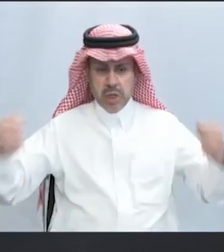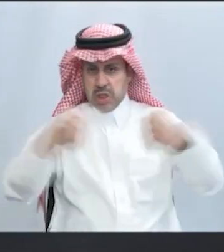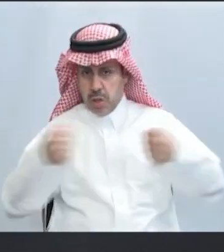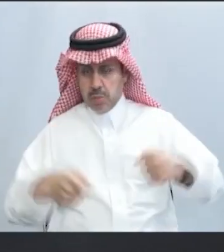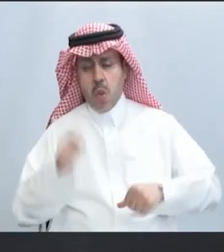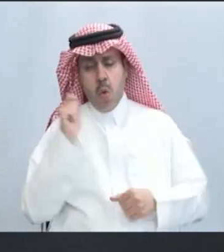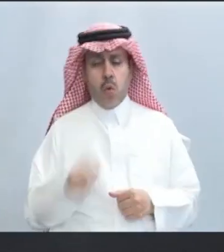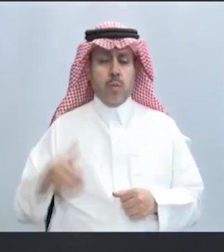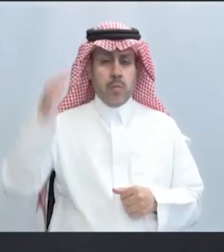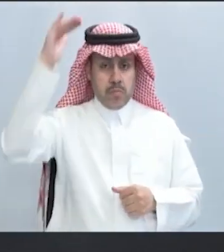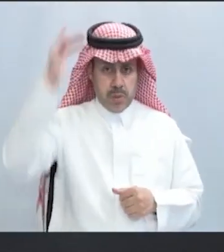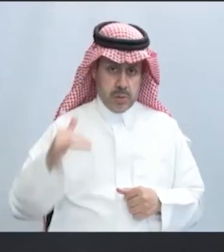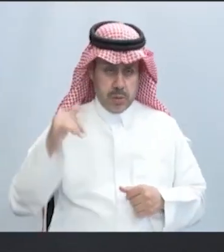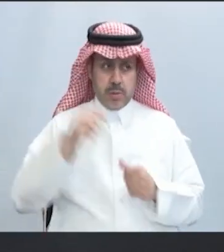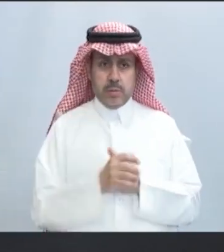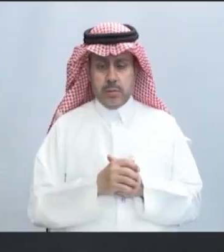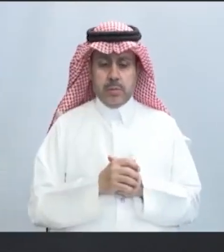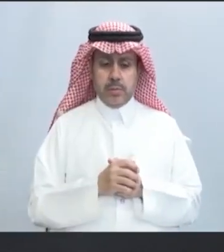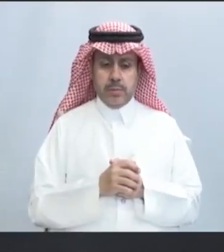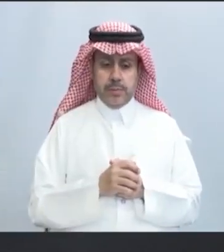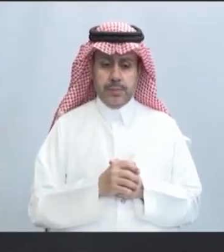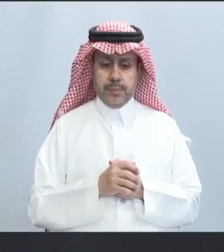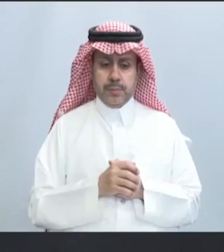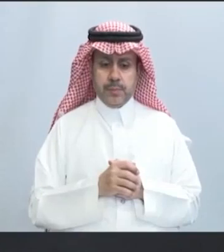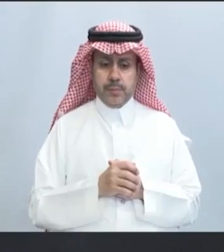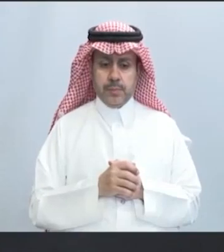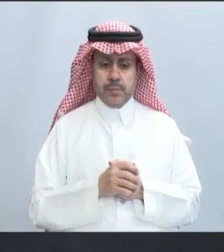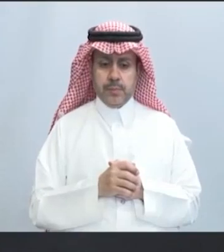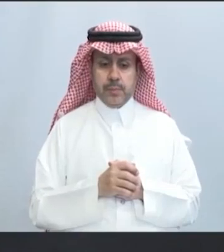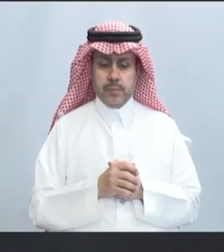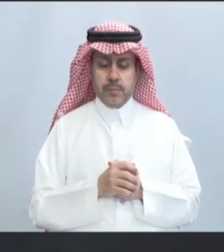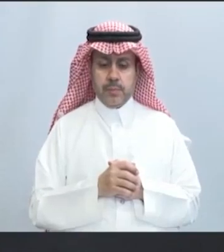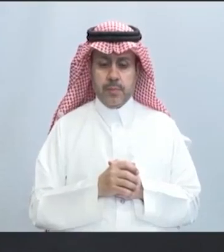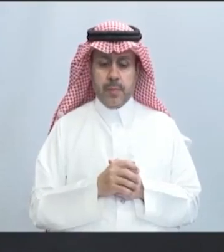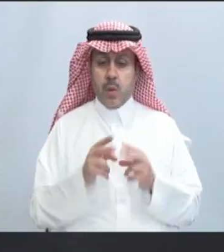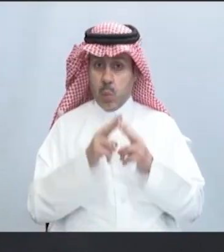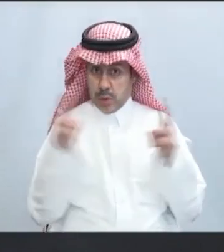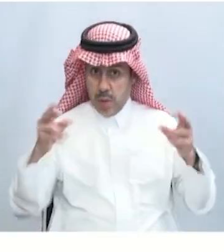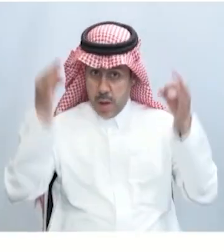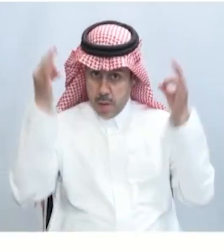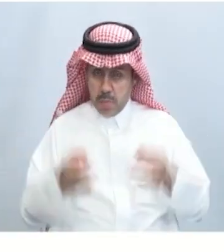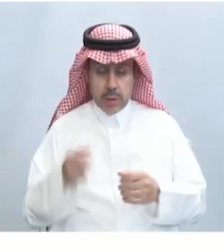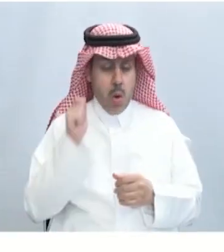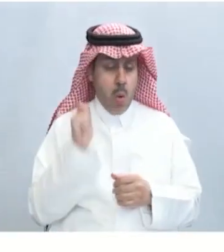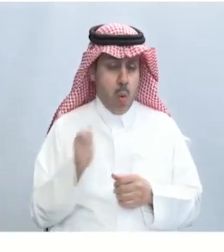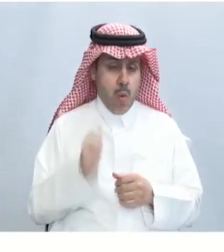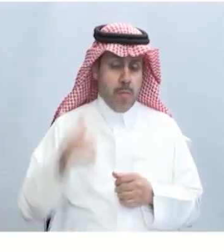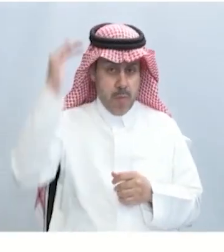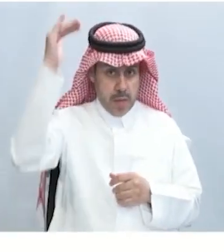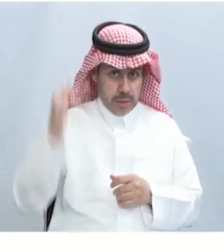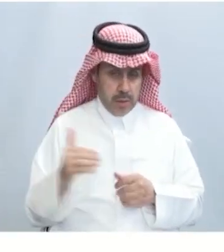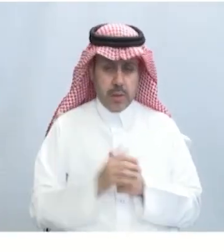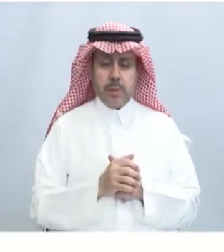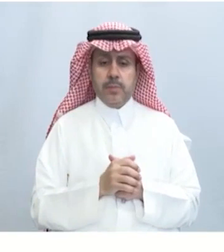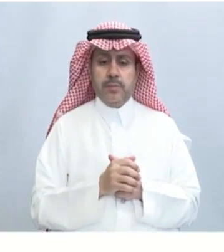كتاب الله ومن سنه رسوله صلى الله عليه وسلم وتتضح اهميه الحكم بما انزل الله من خلال ما